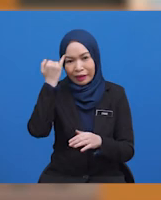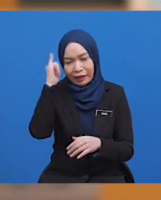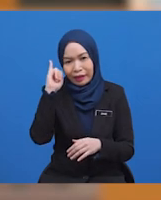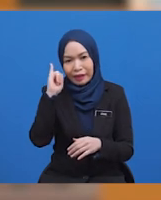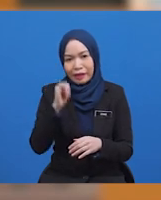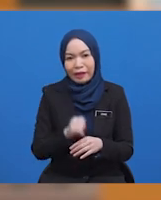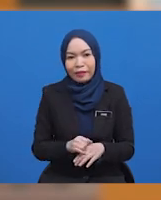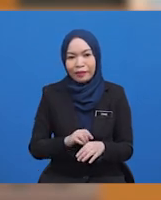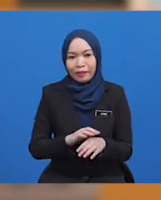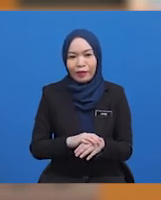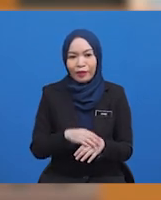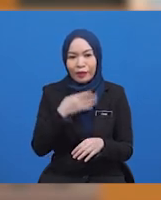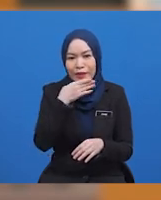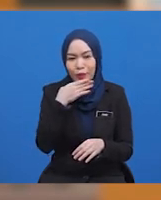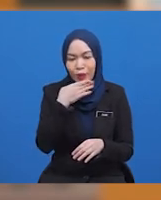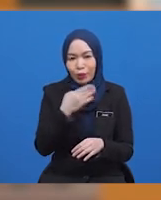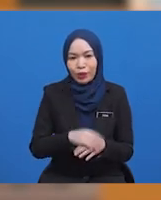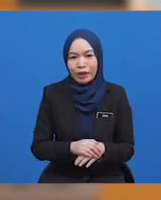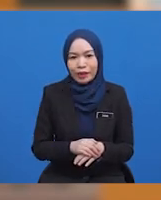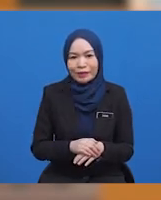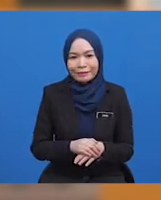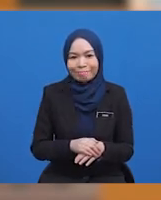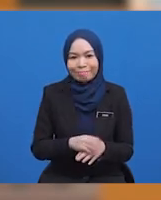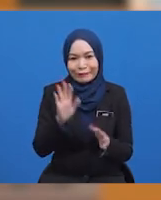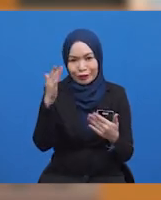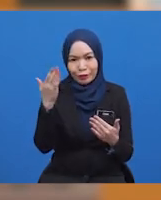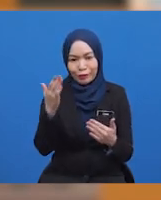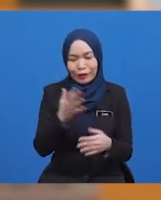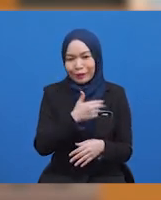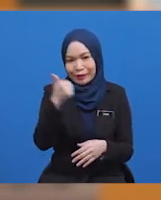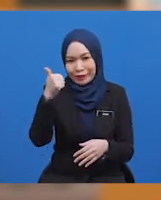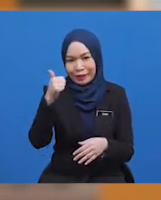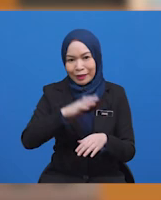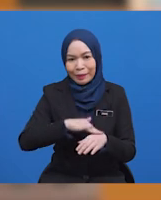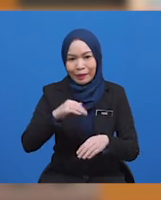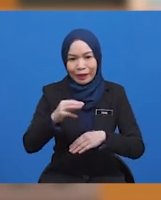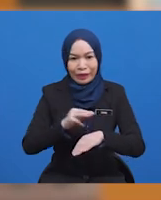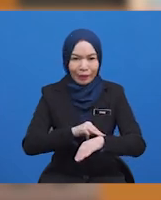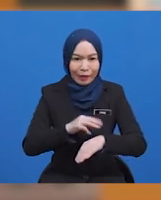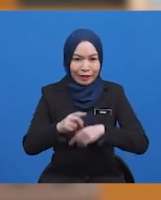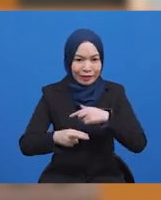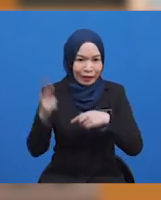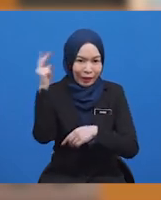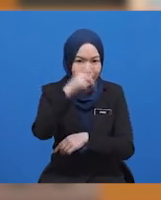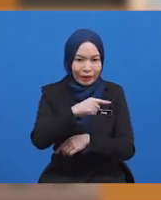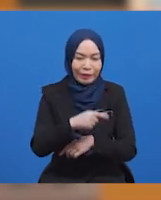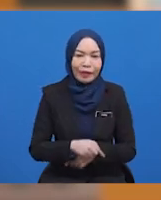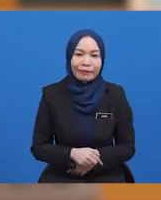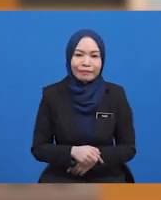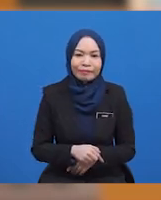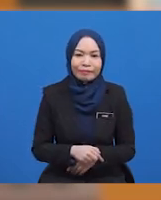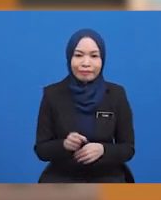moga berjaya di masa hadapan sehingga kita bertemu lagi dalam kelas yang